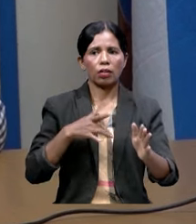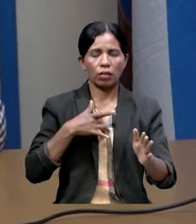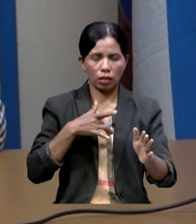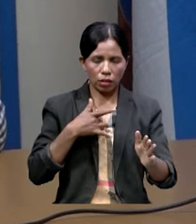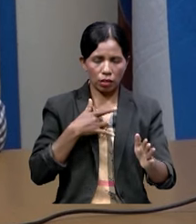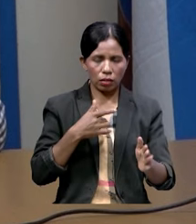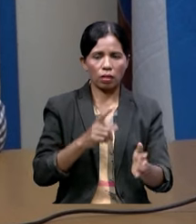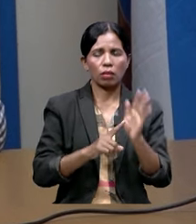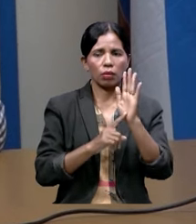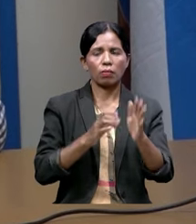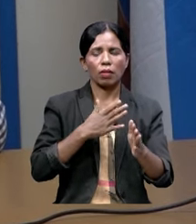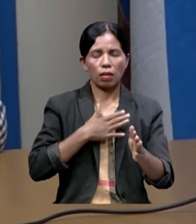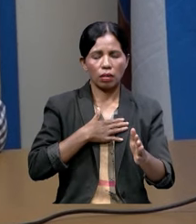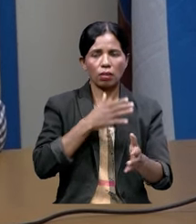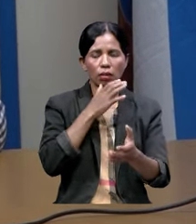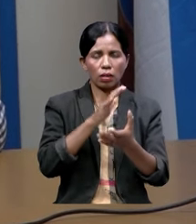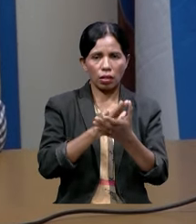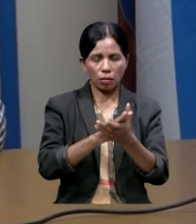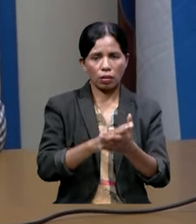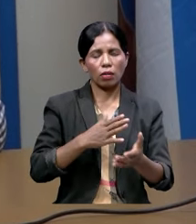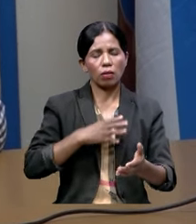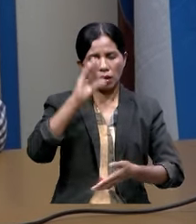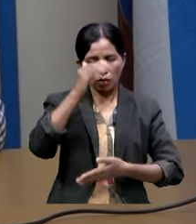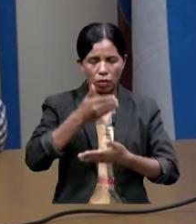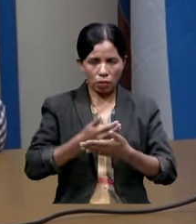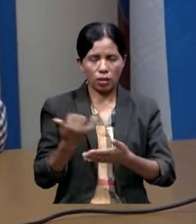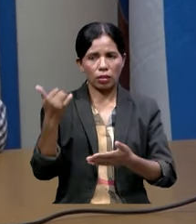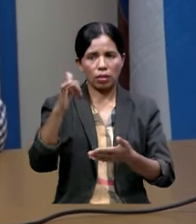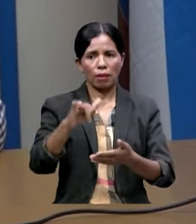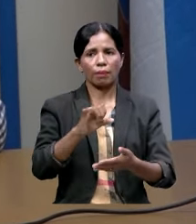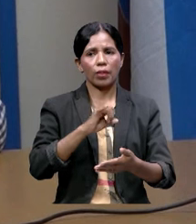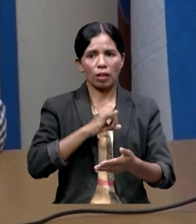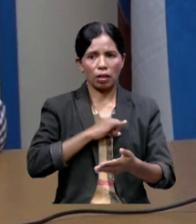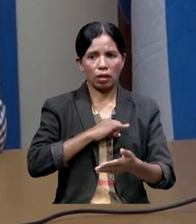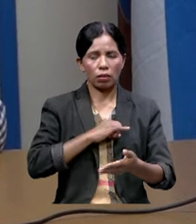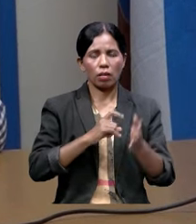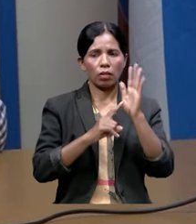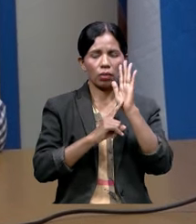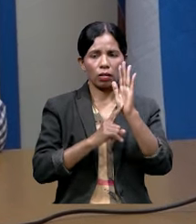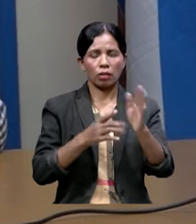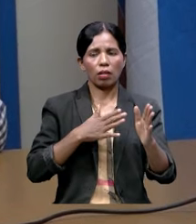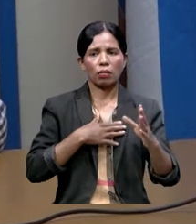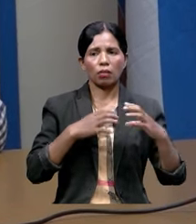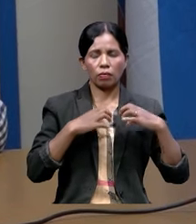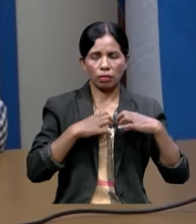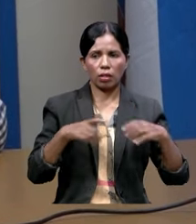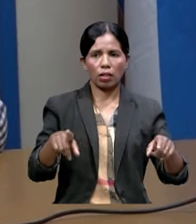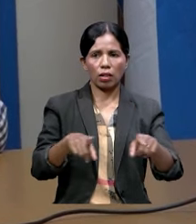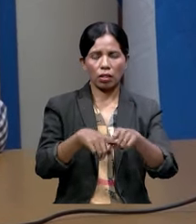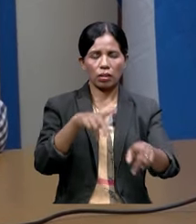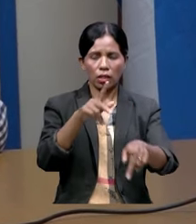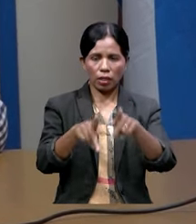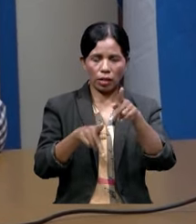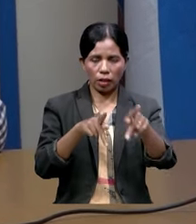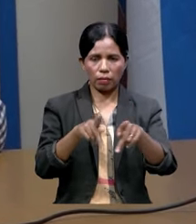solidaridade bahau bahau ne kaben hau nuan sira ba sito sau nuve maga suru ibuat nuve maga tau kate bes hau hau nia fuan ane san ema